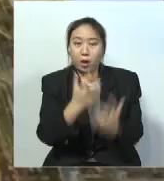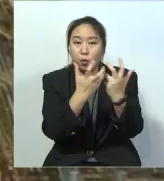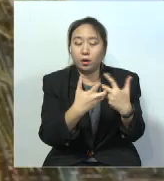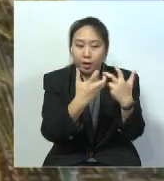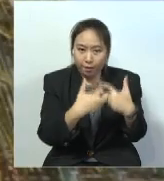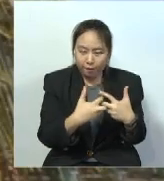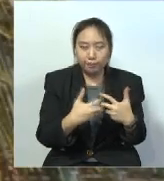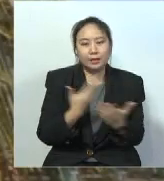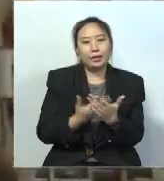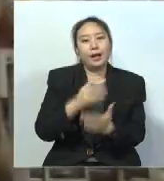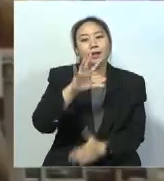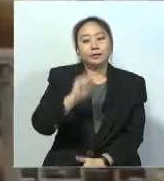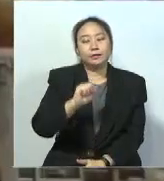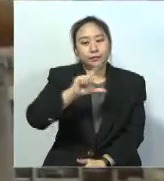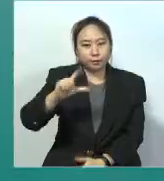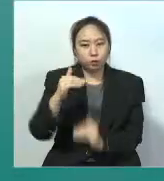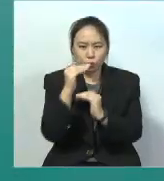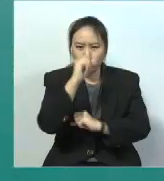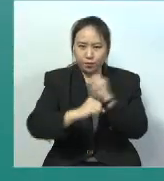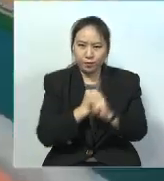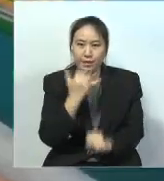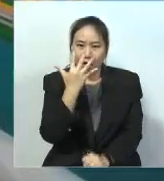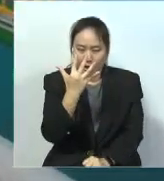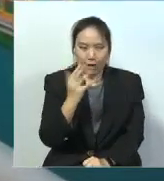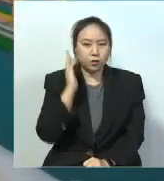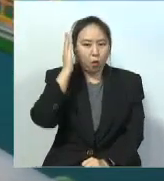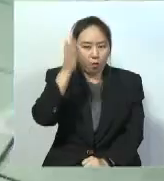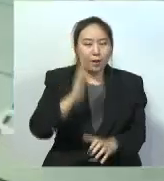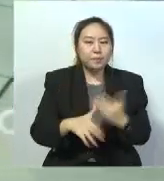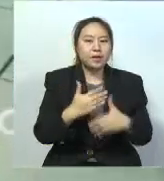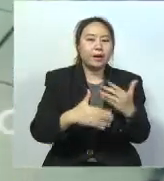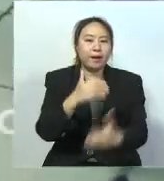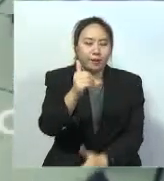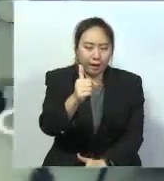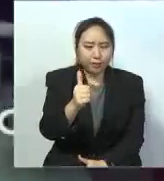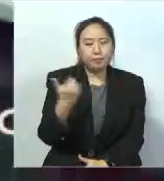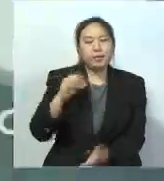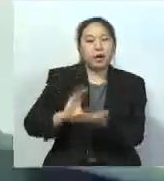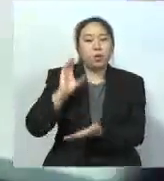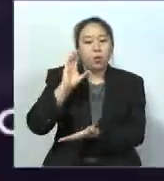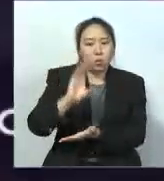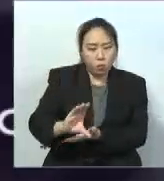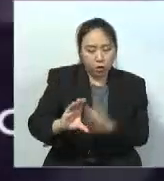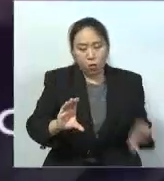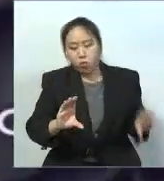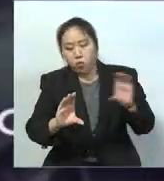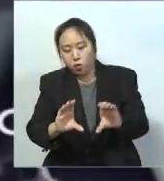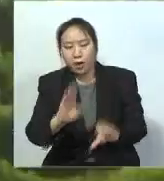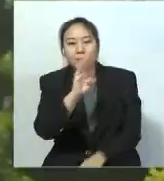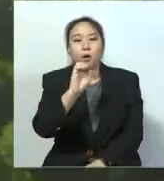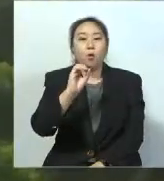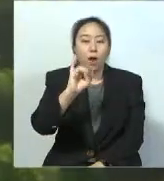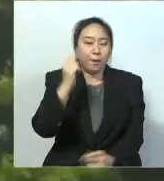ไว้500,000 ล้านบาทในระยะเวลา5ปีรองรับการพัฒนาในอนาคตโดยเป็นการดึงการลงทุนร่วมกับ BOI มีเป้าหม